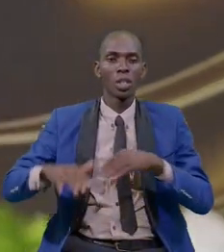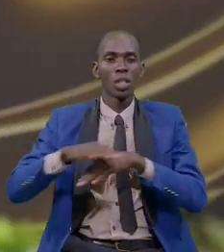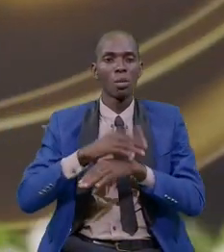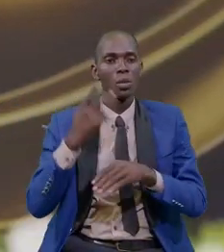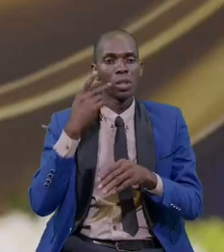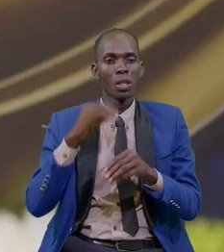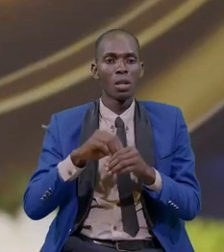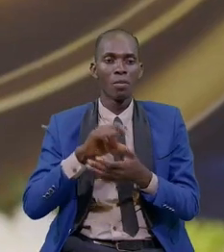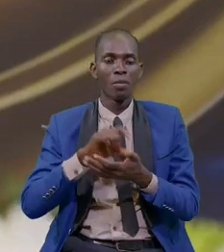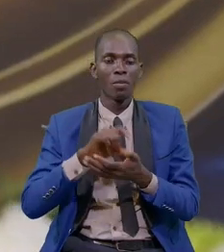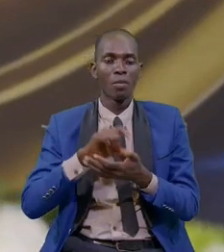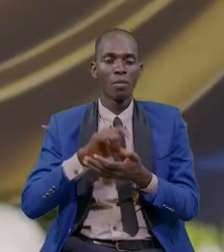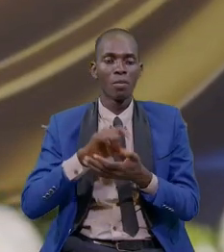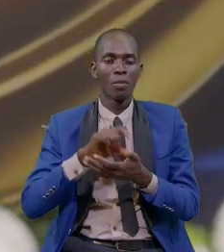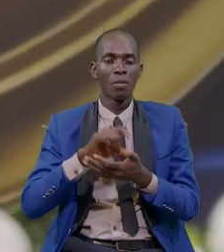41.